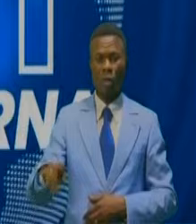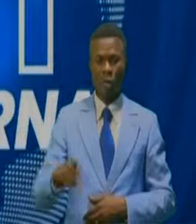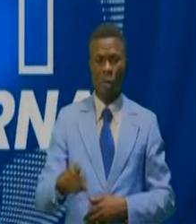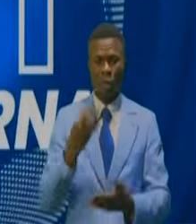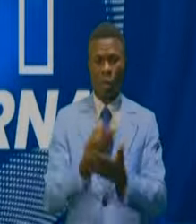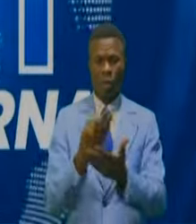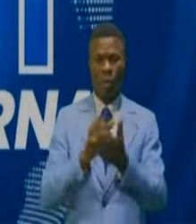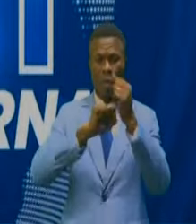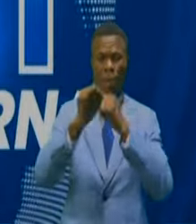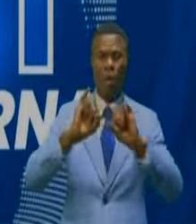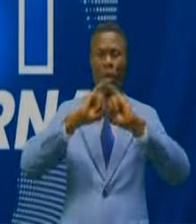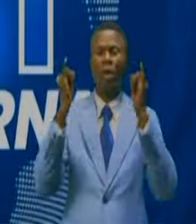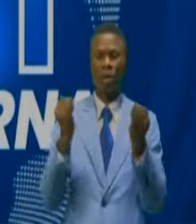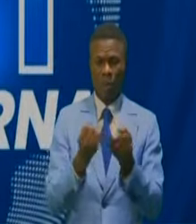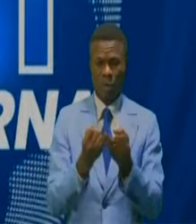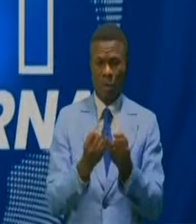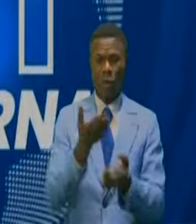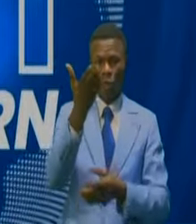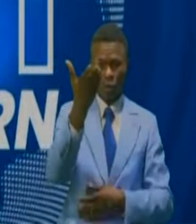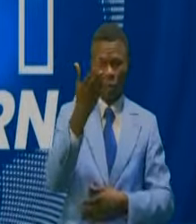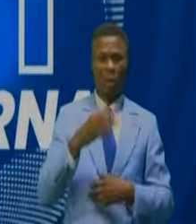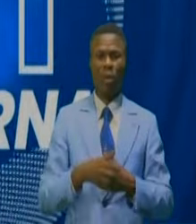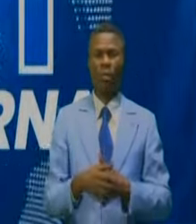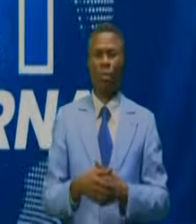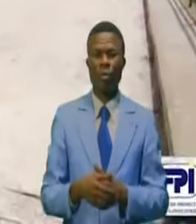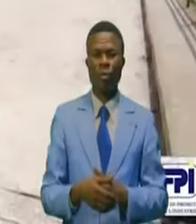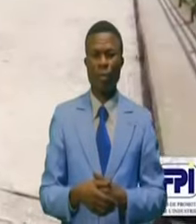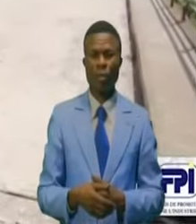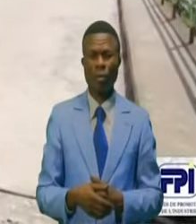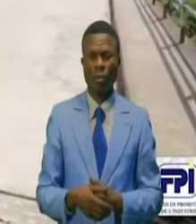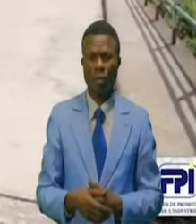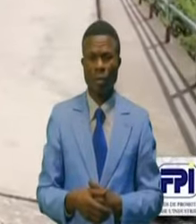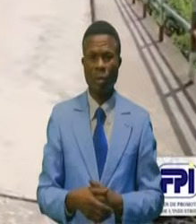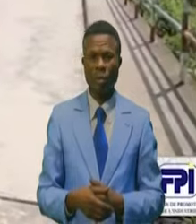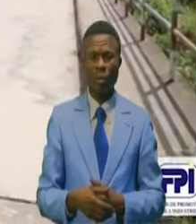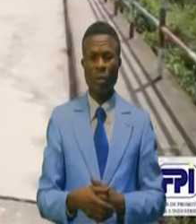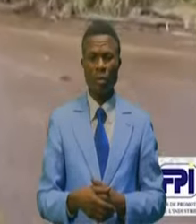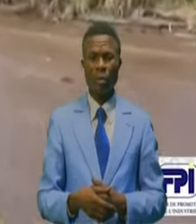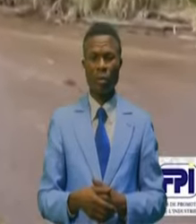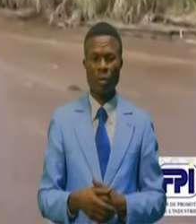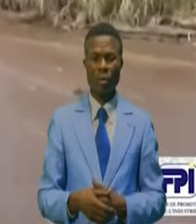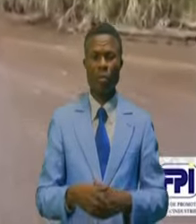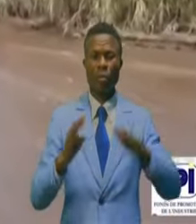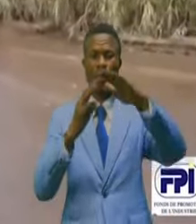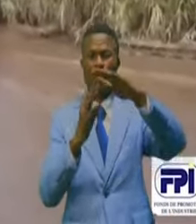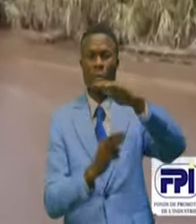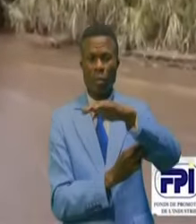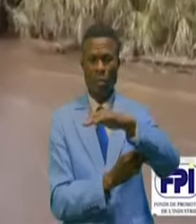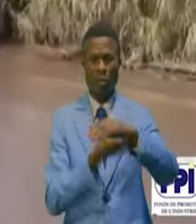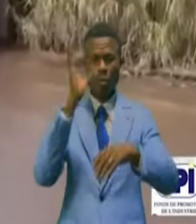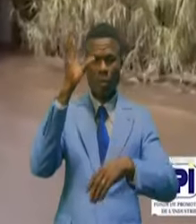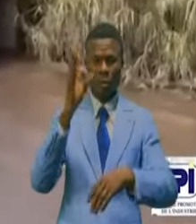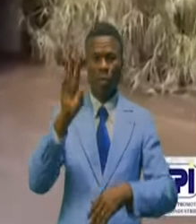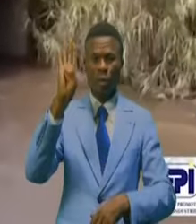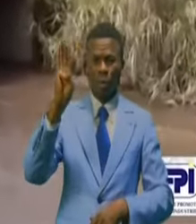Fonds de promotion de l'industrie. Alain Bikaï, commentaire. Port Renga, situé au village